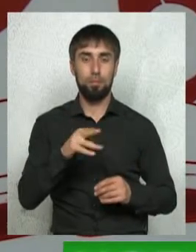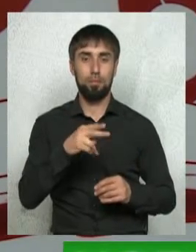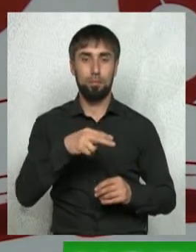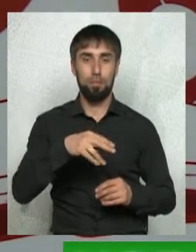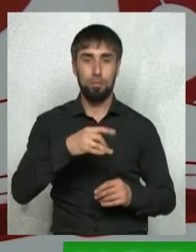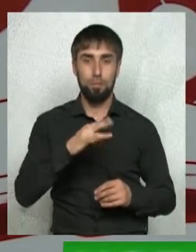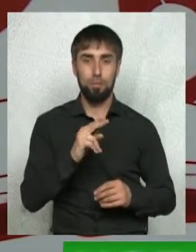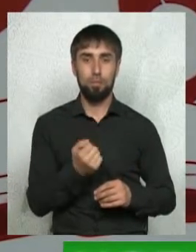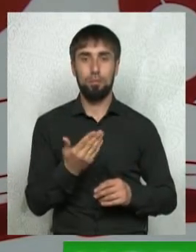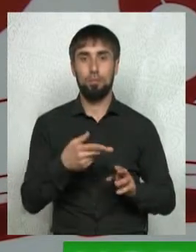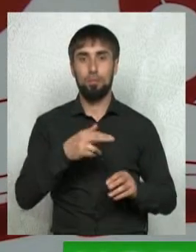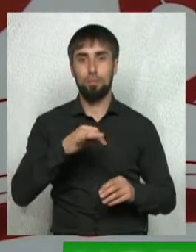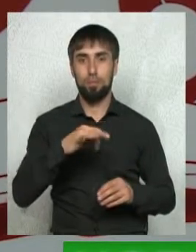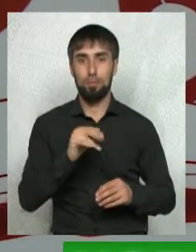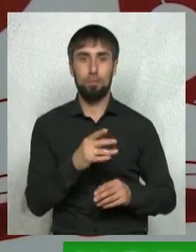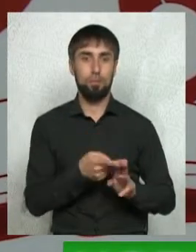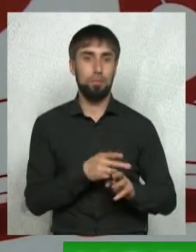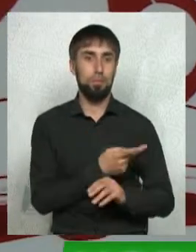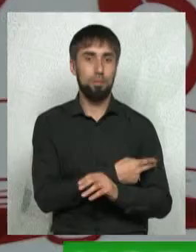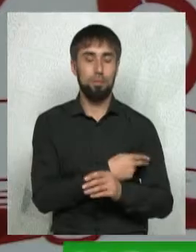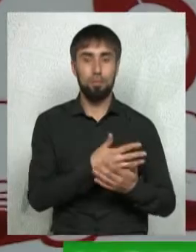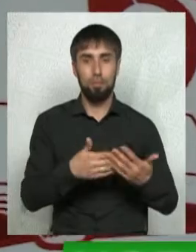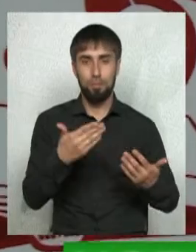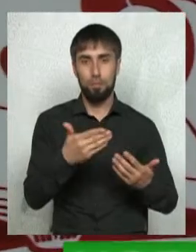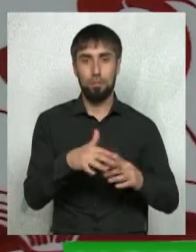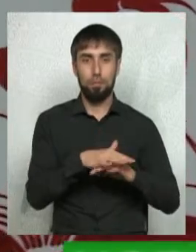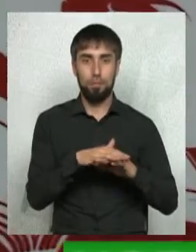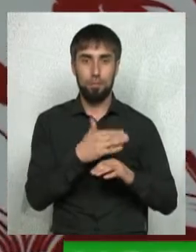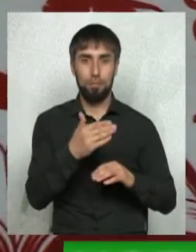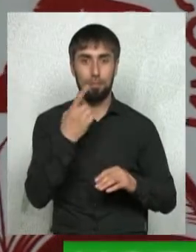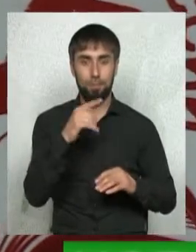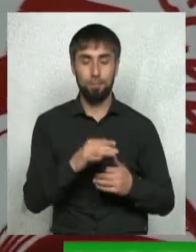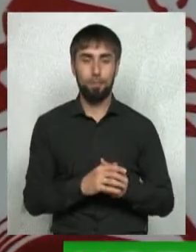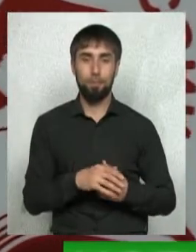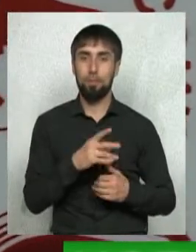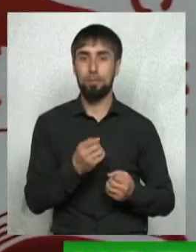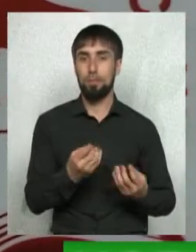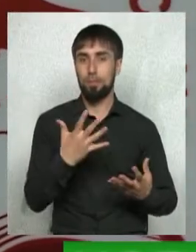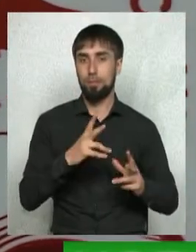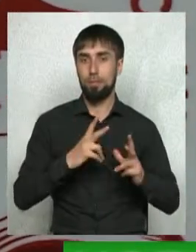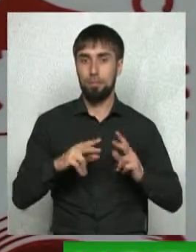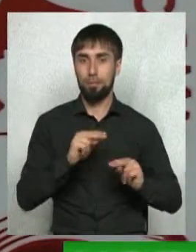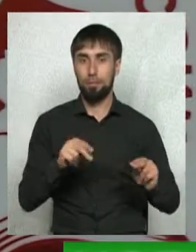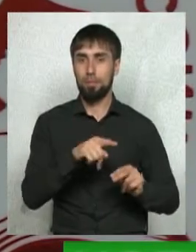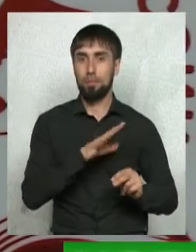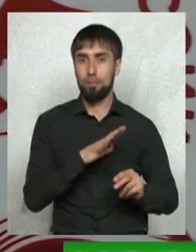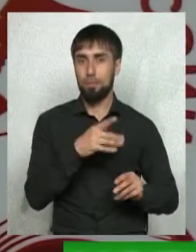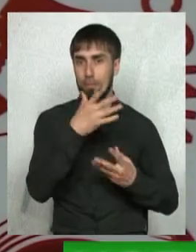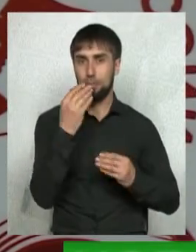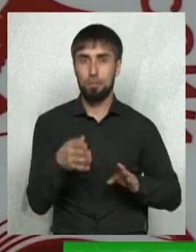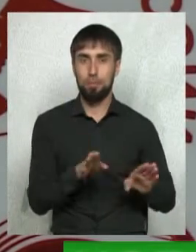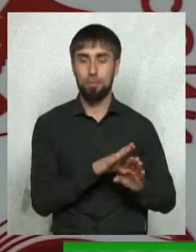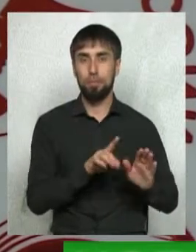пословиц, с поговорок, со сказок. Богатое, очень устное народное творчество. Некоторые преподаватели его напрочь